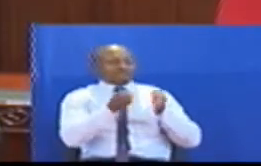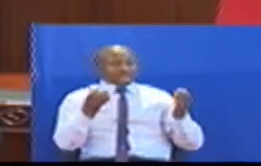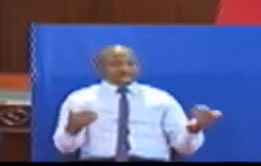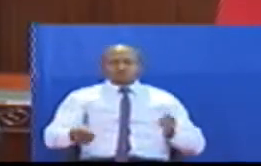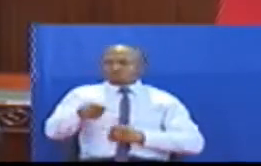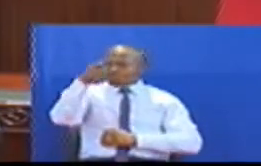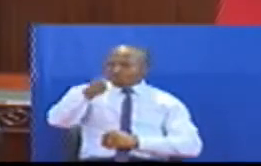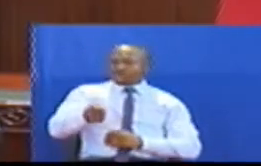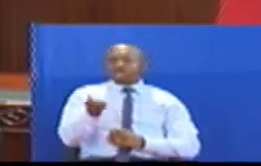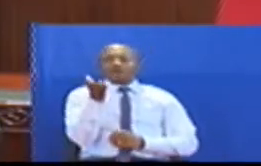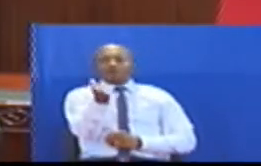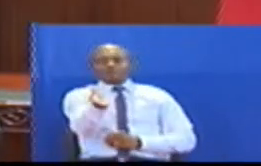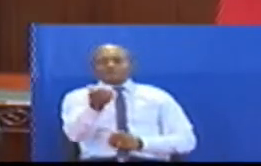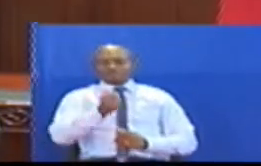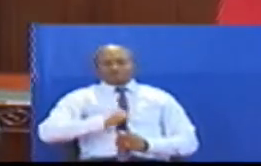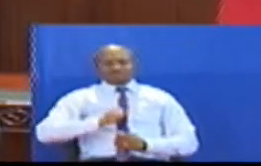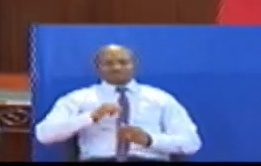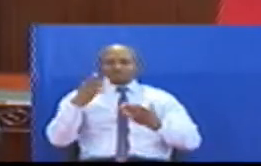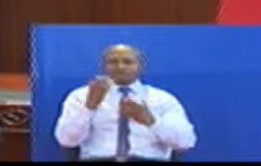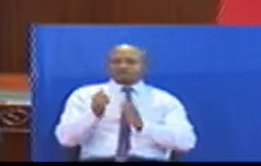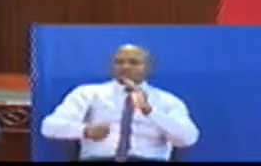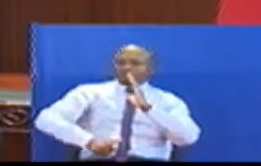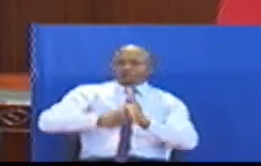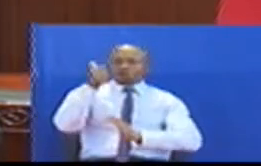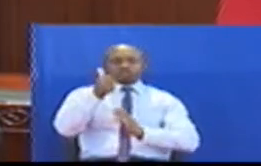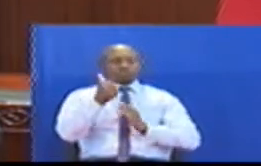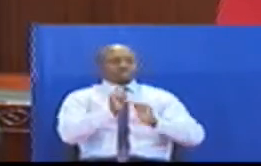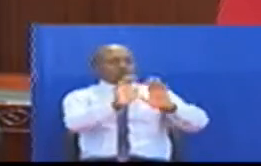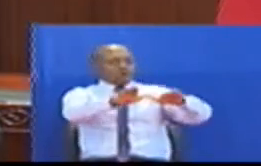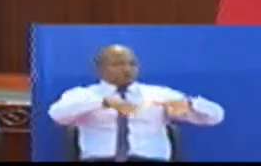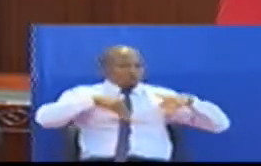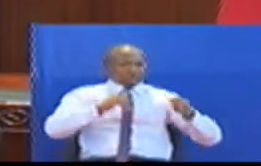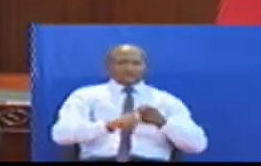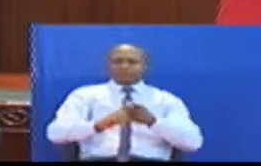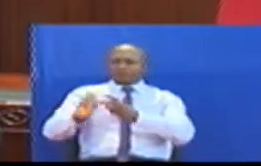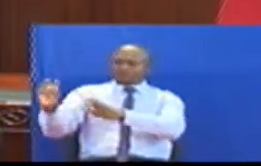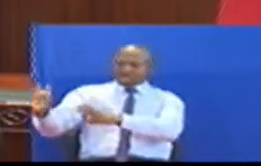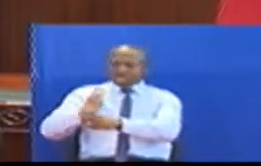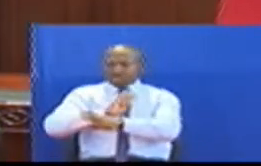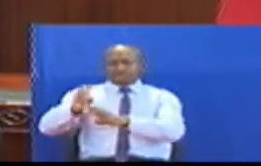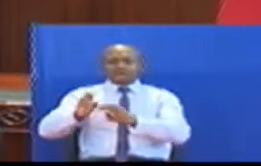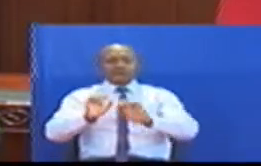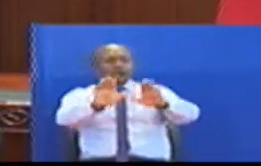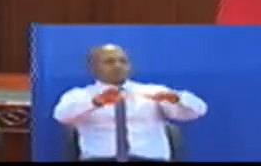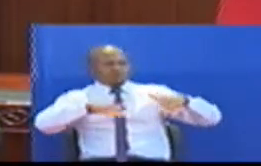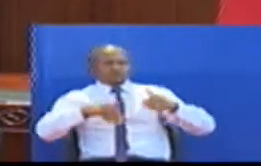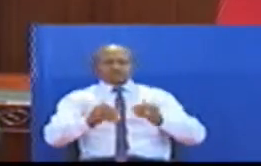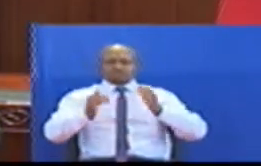binafsi na uongozi mzima wa bunge kwa kuendesha bunge kwa weledi wa hali ya juu, lakini